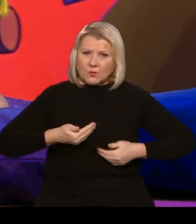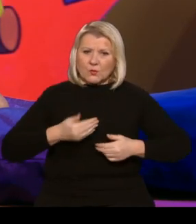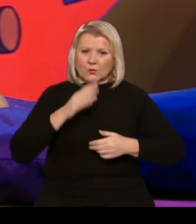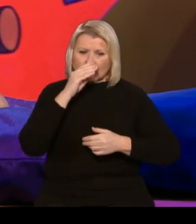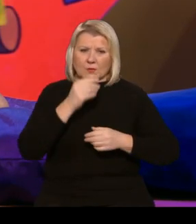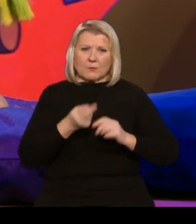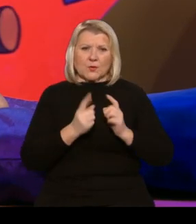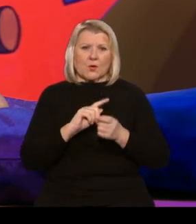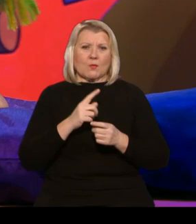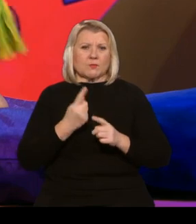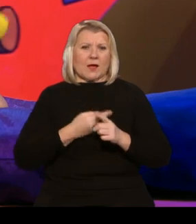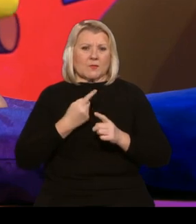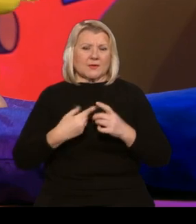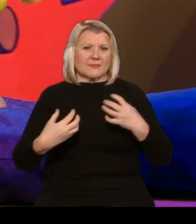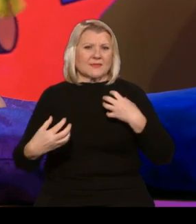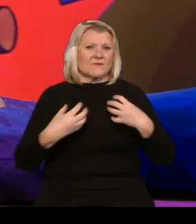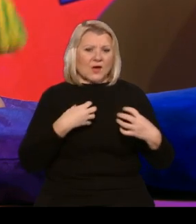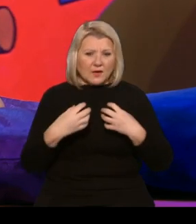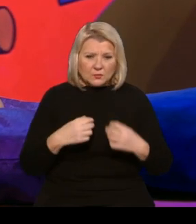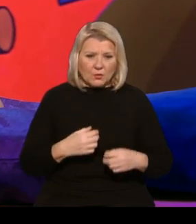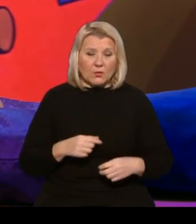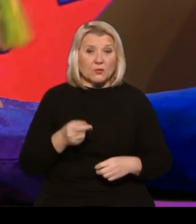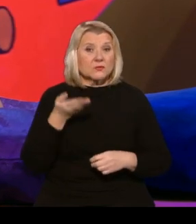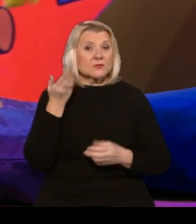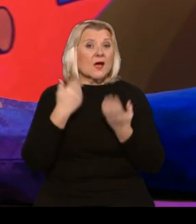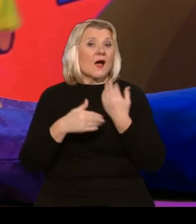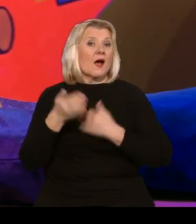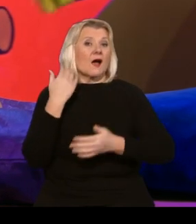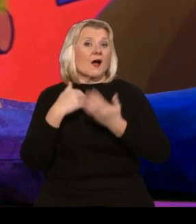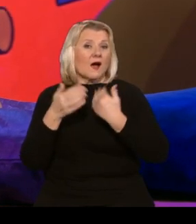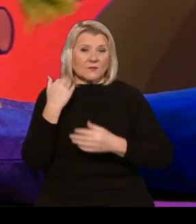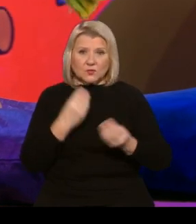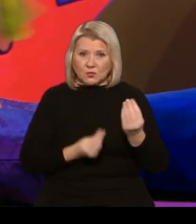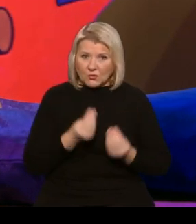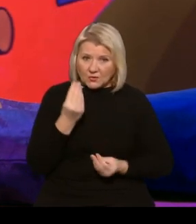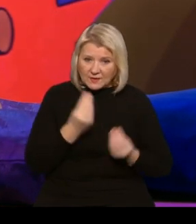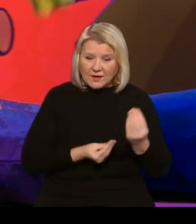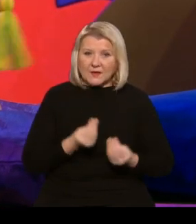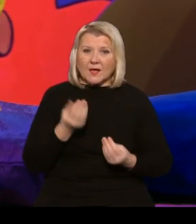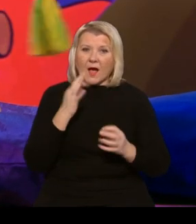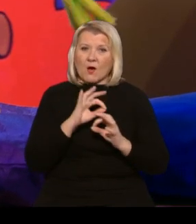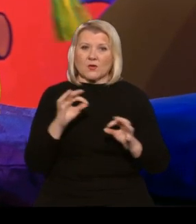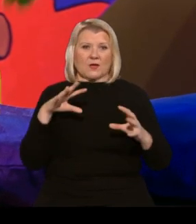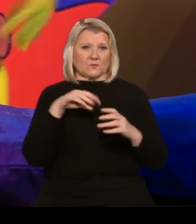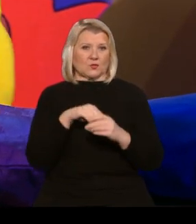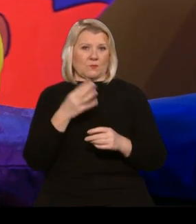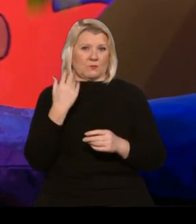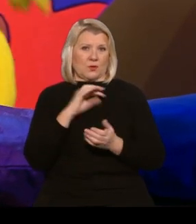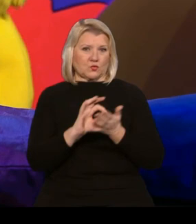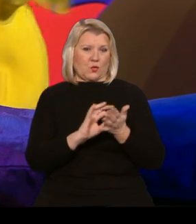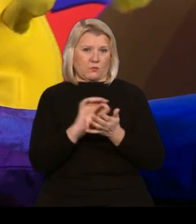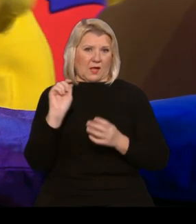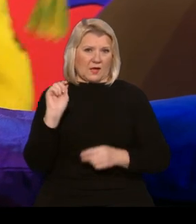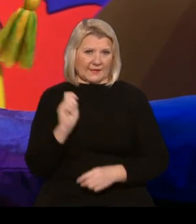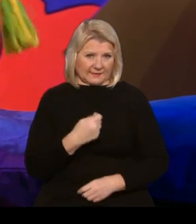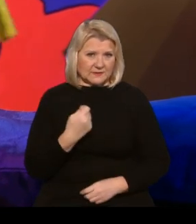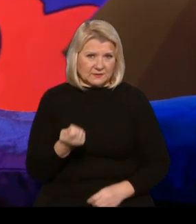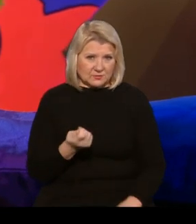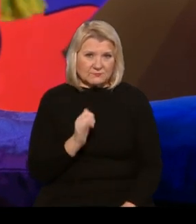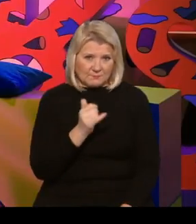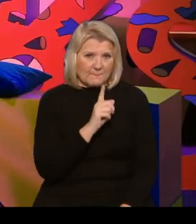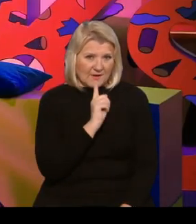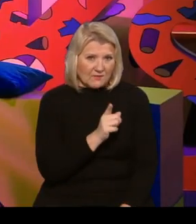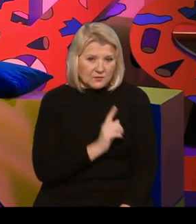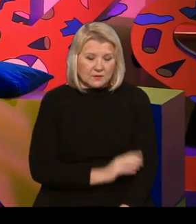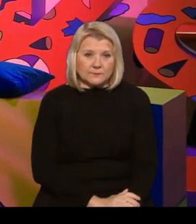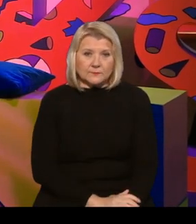divadlo. To se hrálo v kdysi dávnu za dob rytířů. Viď, rytíři dědo